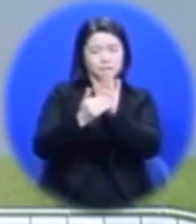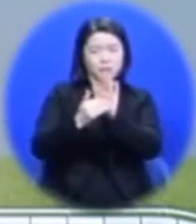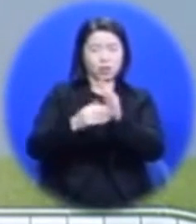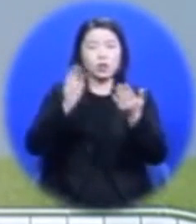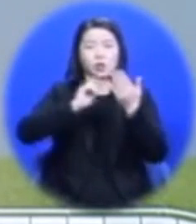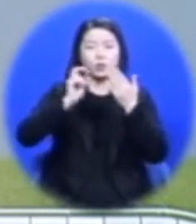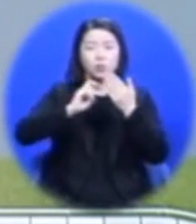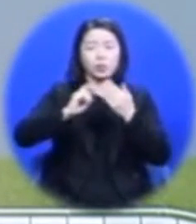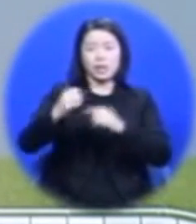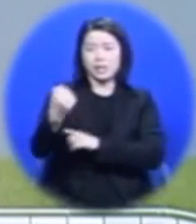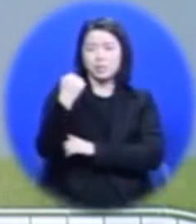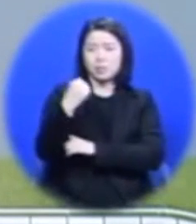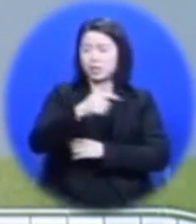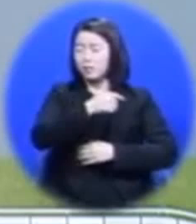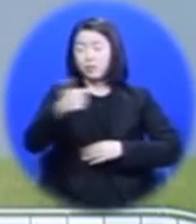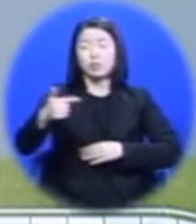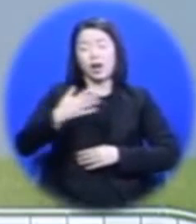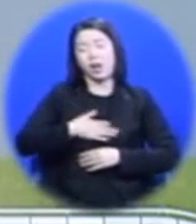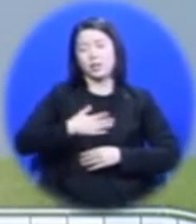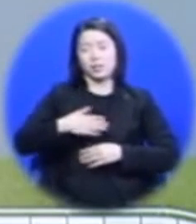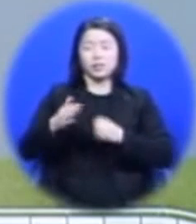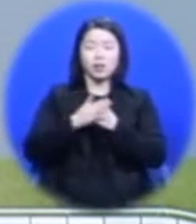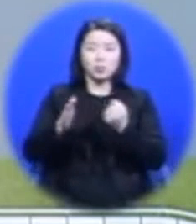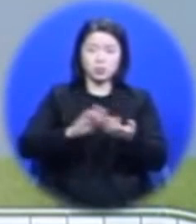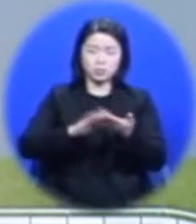힘이 얼마나 큰가를 알았기